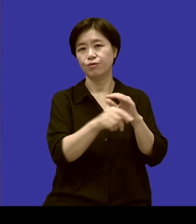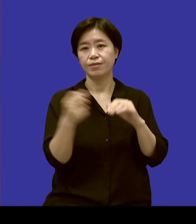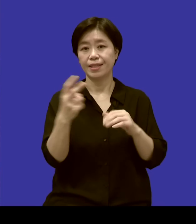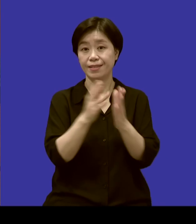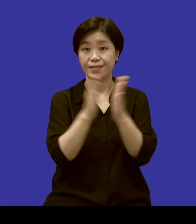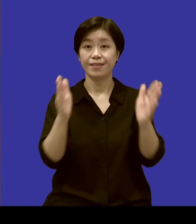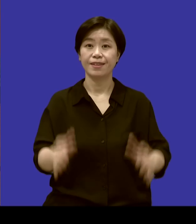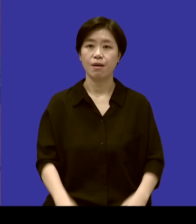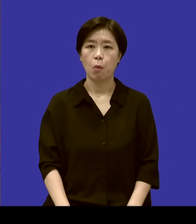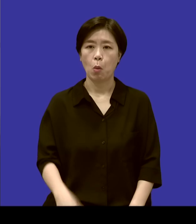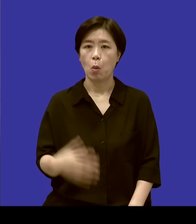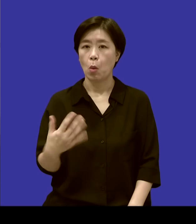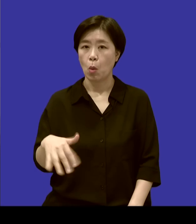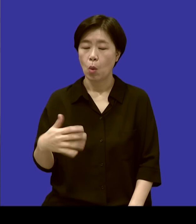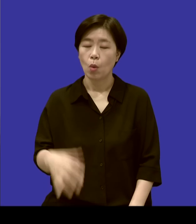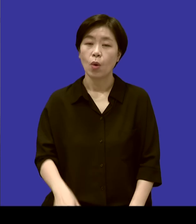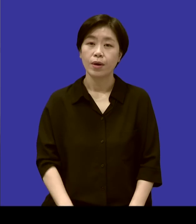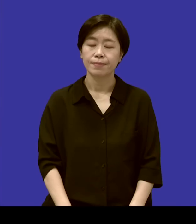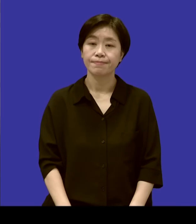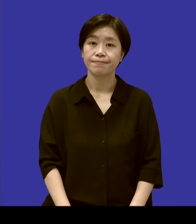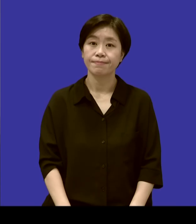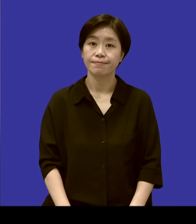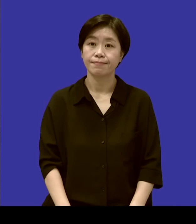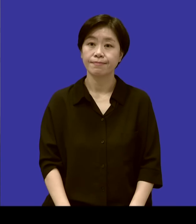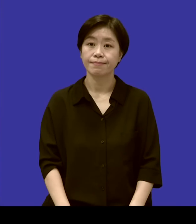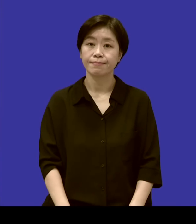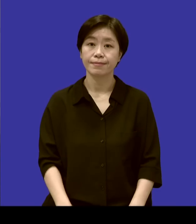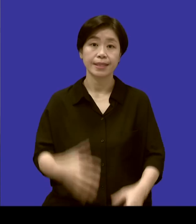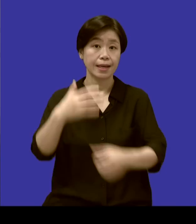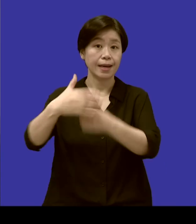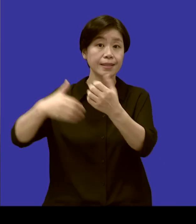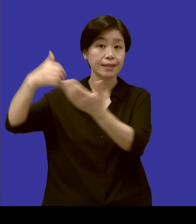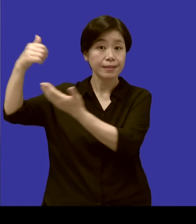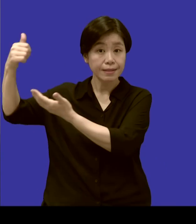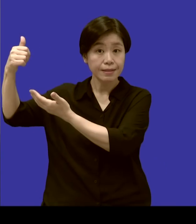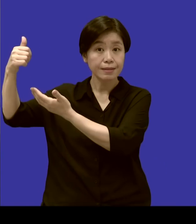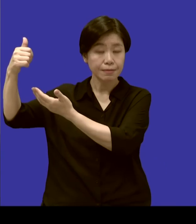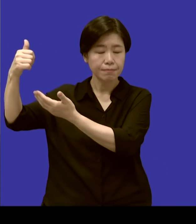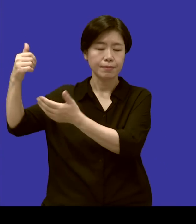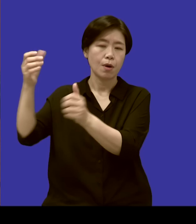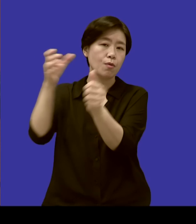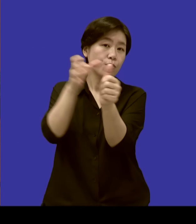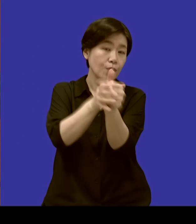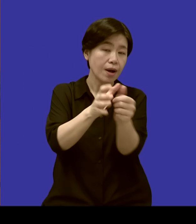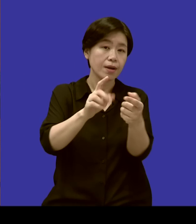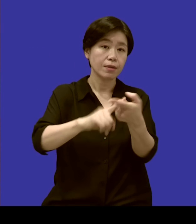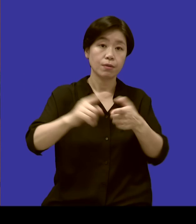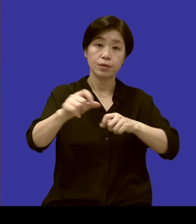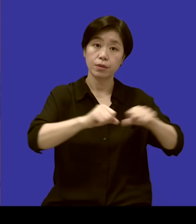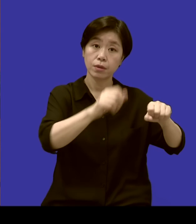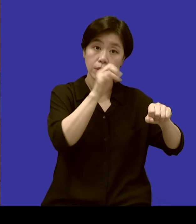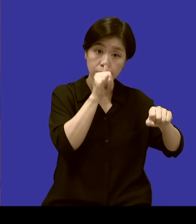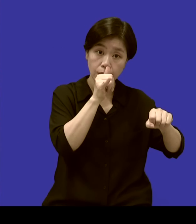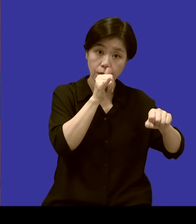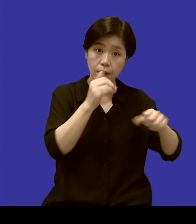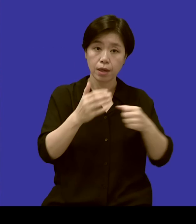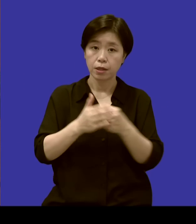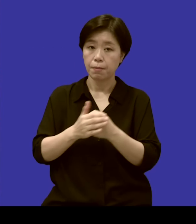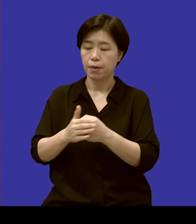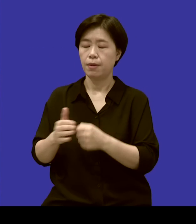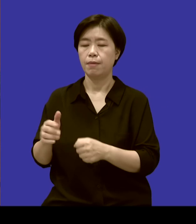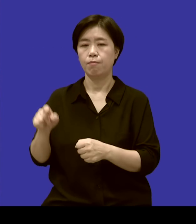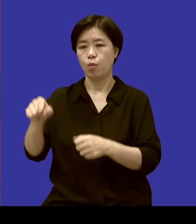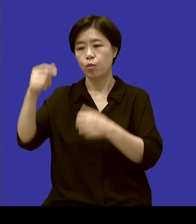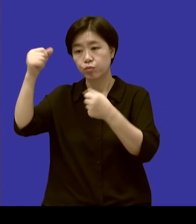있어요. 대단하시네요. 어때요? 이제 이렇게 하나님의 이제 사역자로서 활동하시면 그동안 배우로서의 작품을 임할